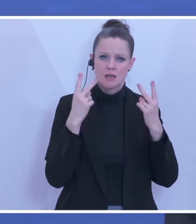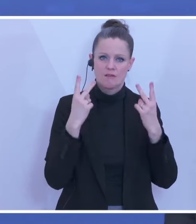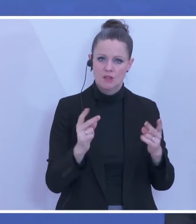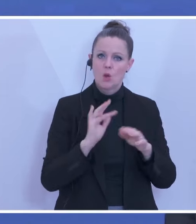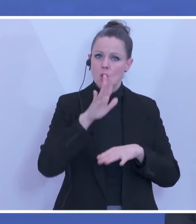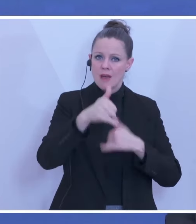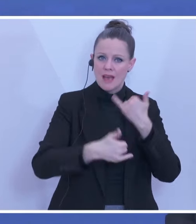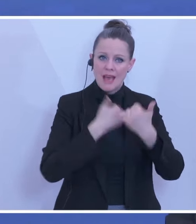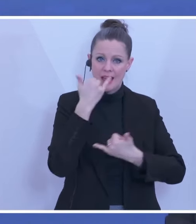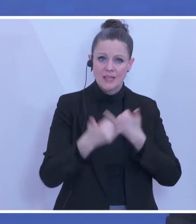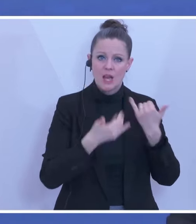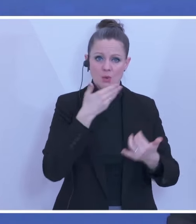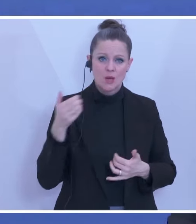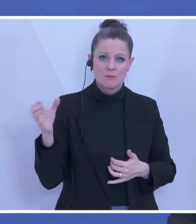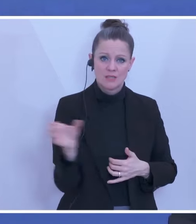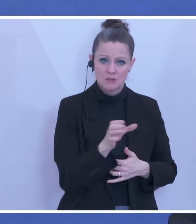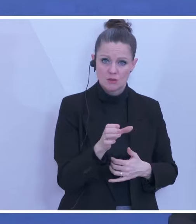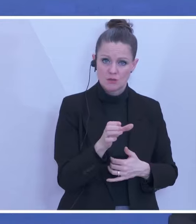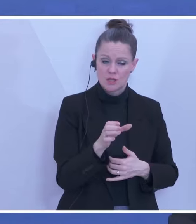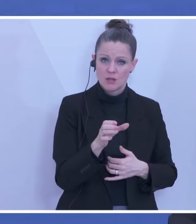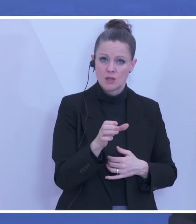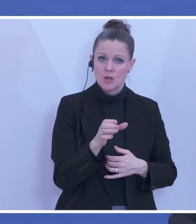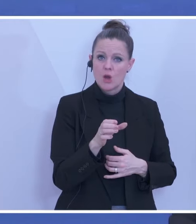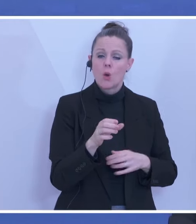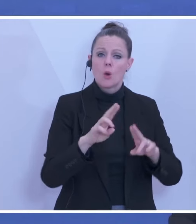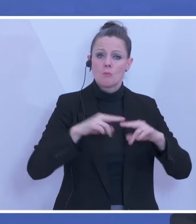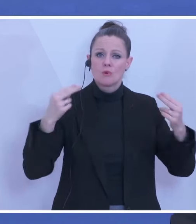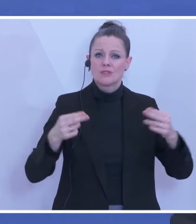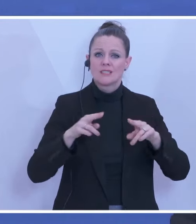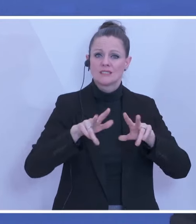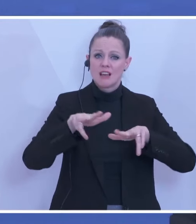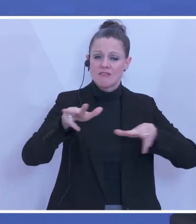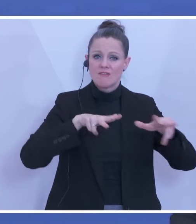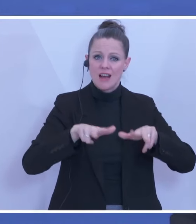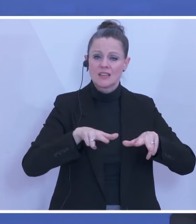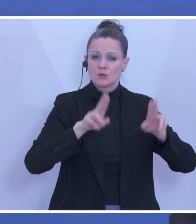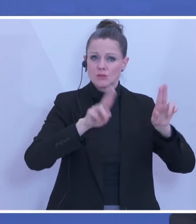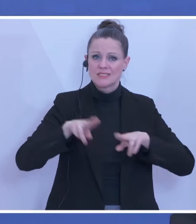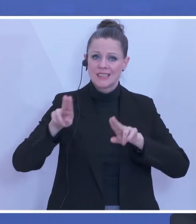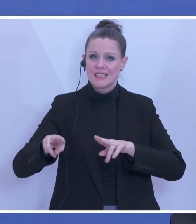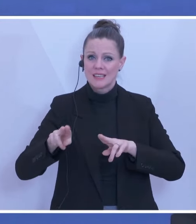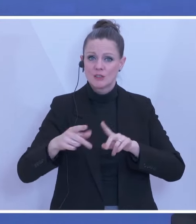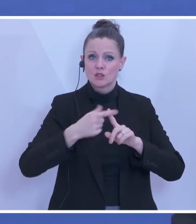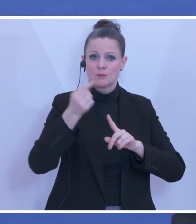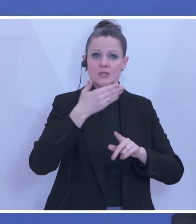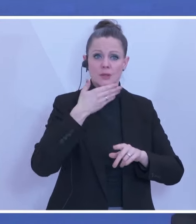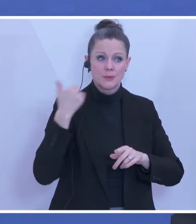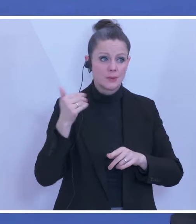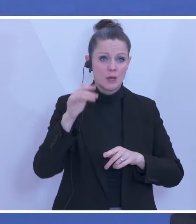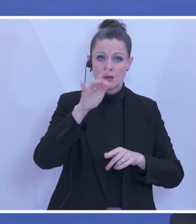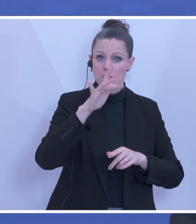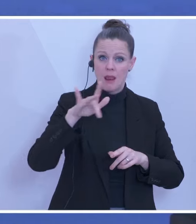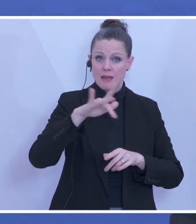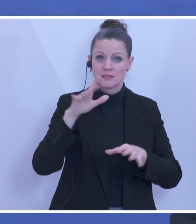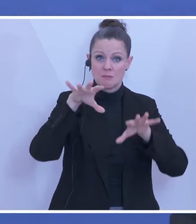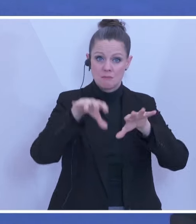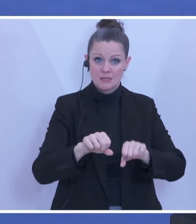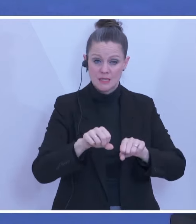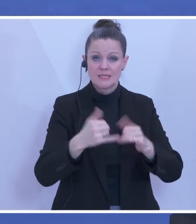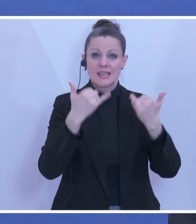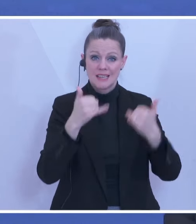Jahr Nichtbesetzung der Spitze des Bundesverwaltungsgerichts eine Entscheidung getroffen wurde. Das ist mal das Allerwichtigste. Da haben wir